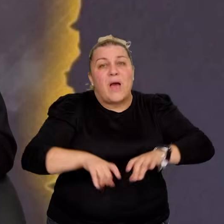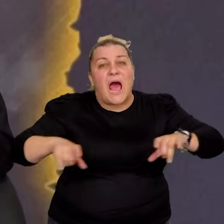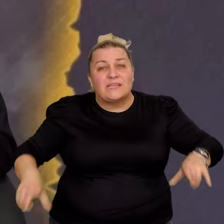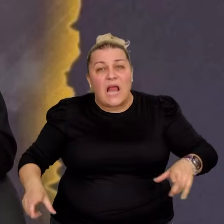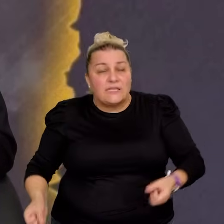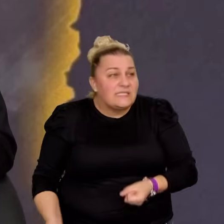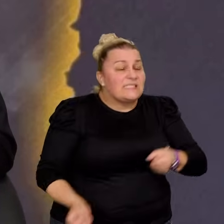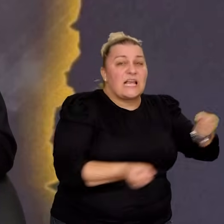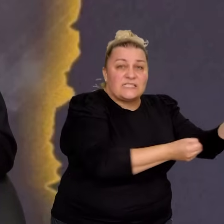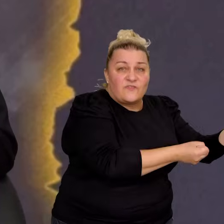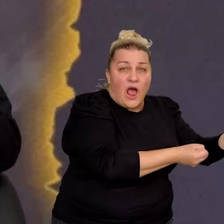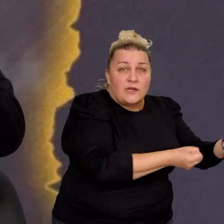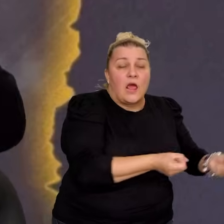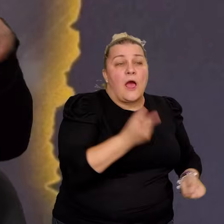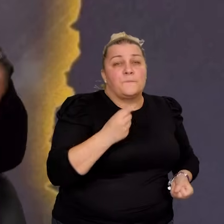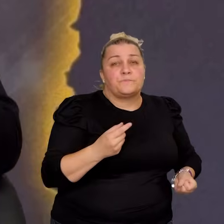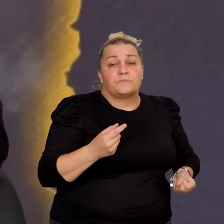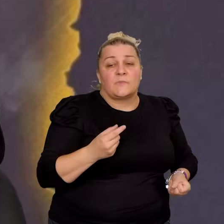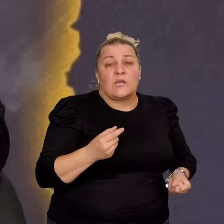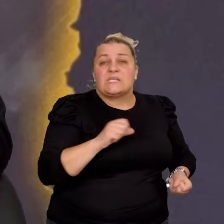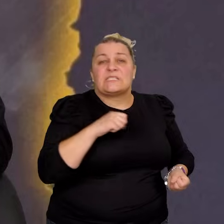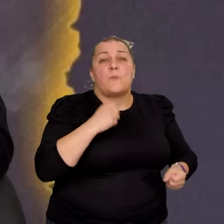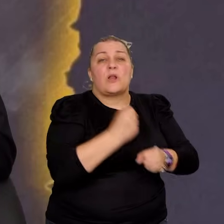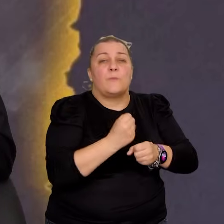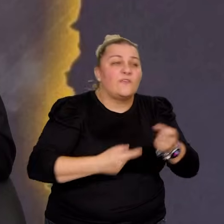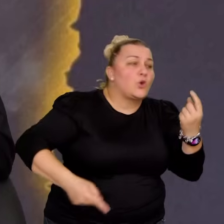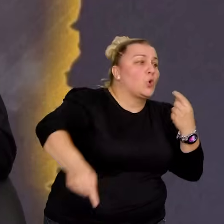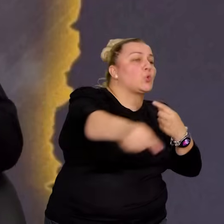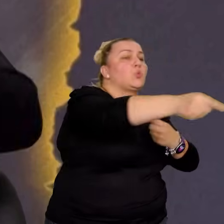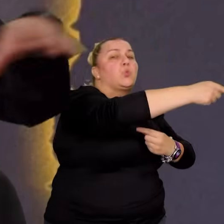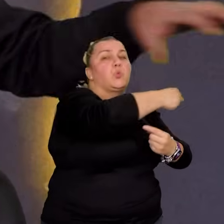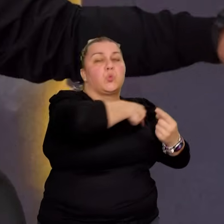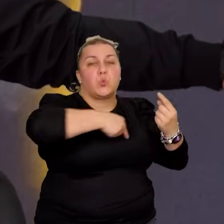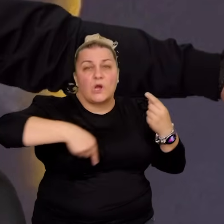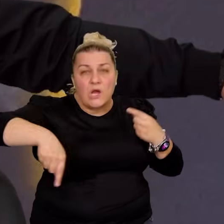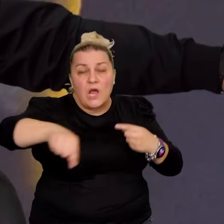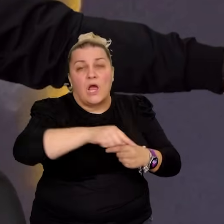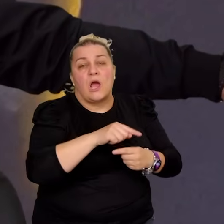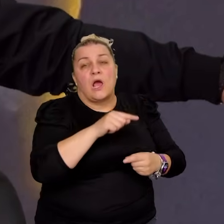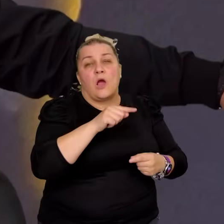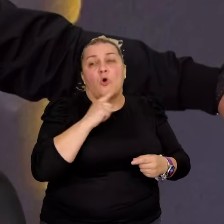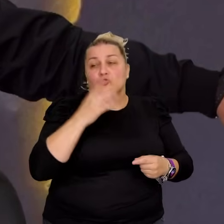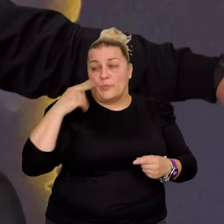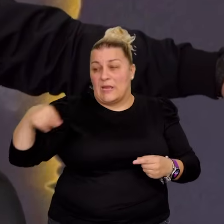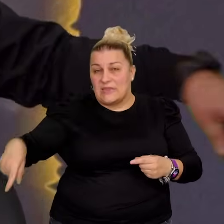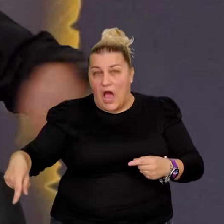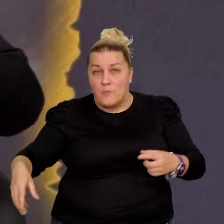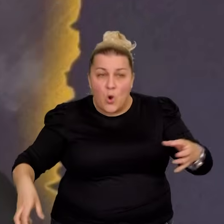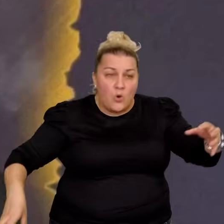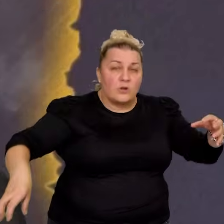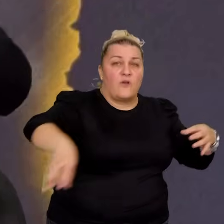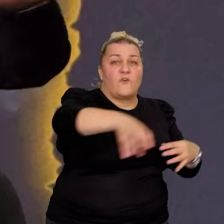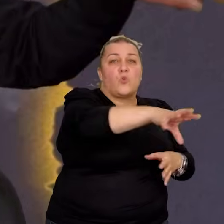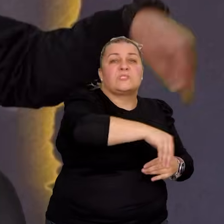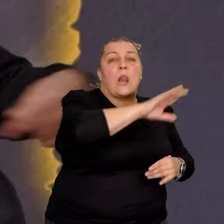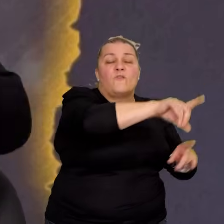izneli nazad. I međutim, samo smo napravili krug oko tog logora. Jedni koji su na ovoj strani bili, uzimali su